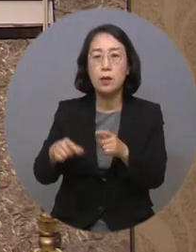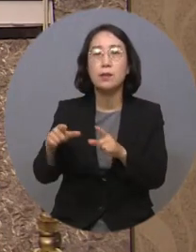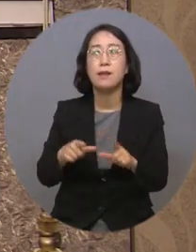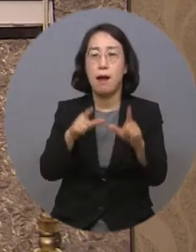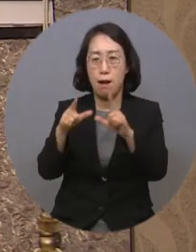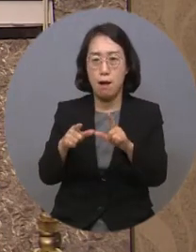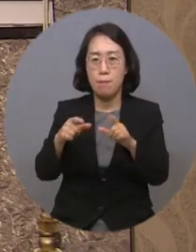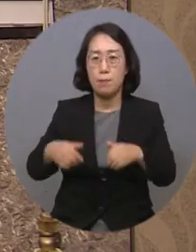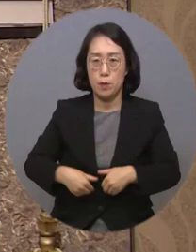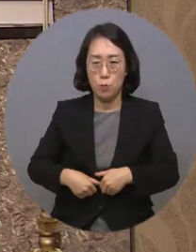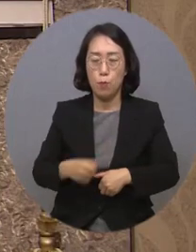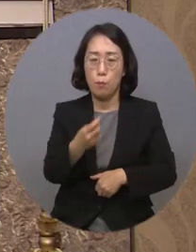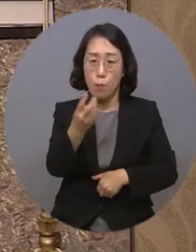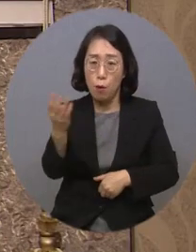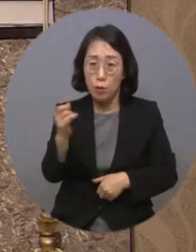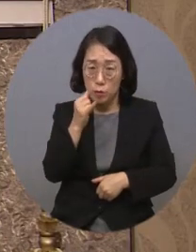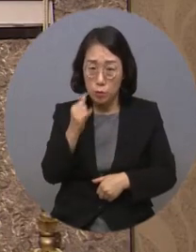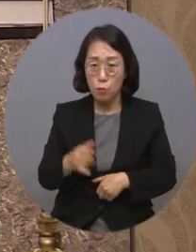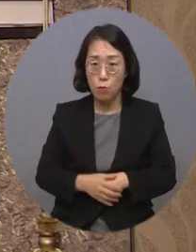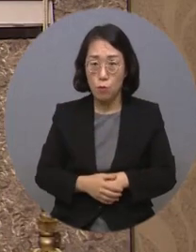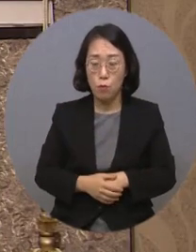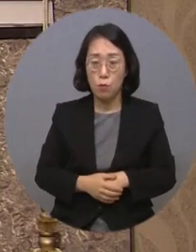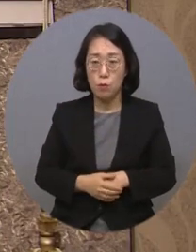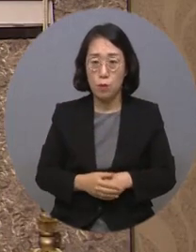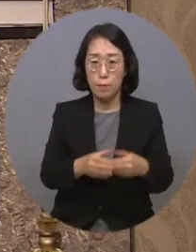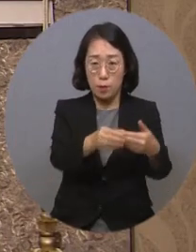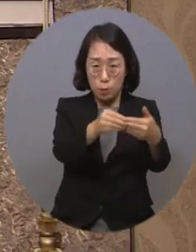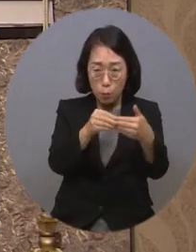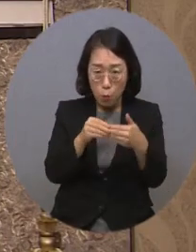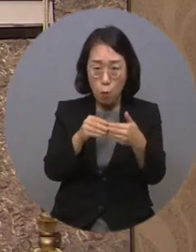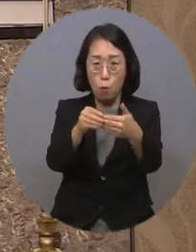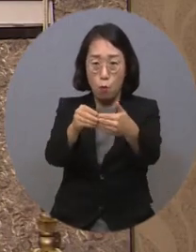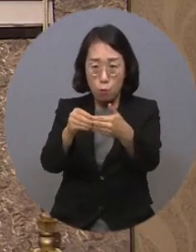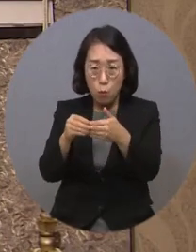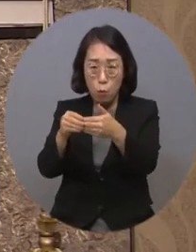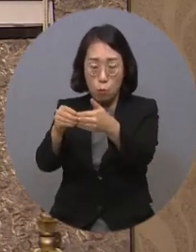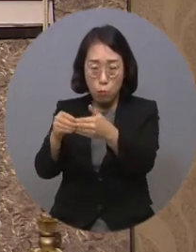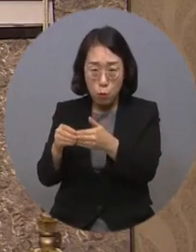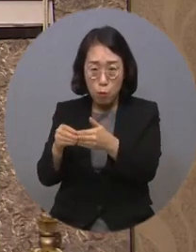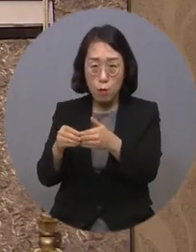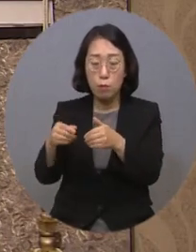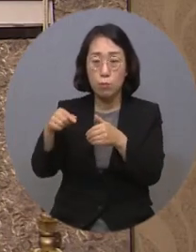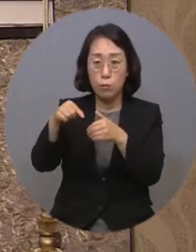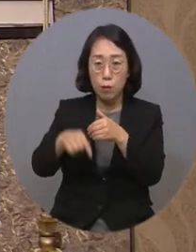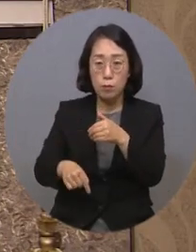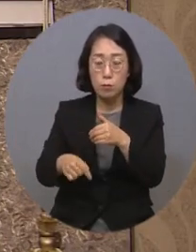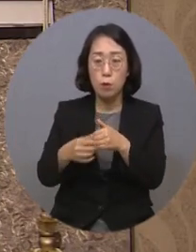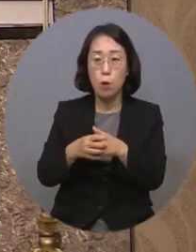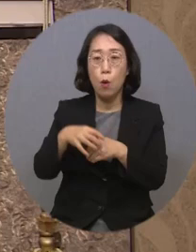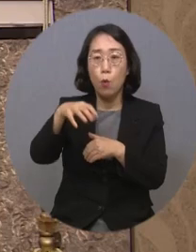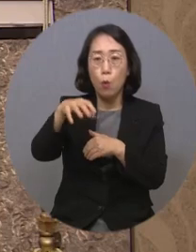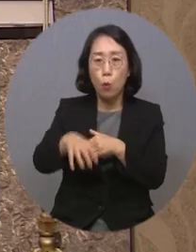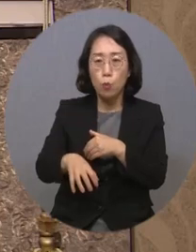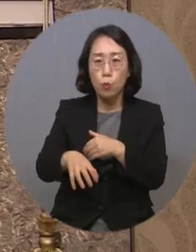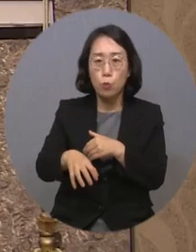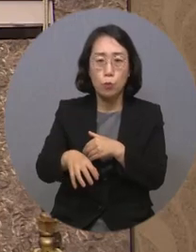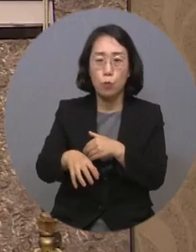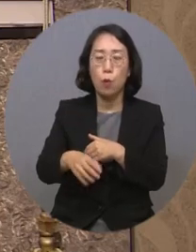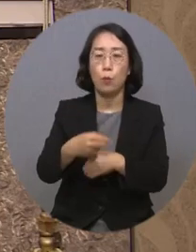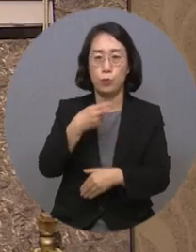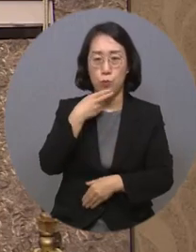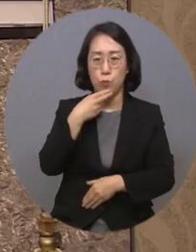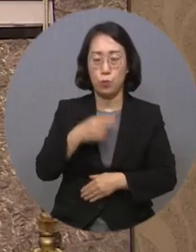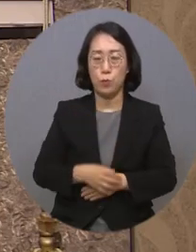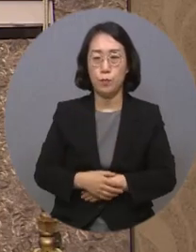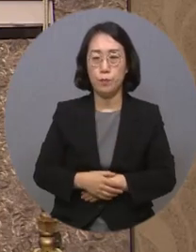생기게 되더라고요. 네. 그래서 그분들 한 분씩 한 분씩 이렇게 모셔야 되는데 그때 당시만 해도 모실 공간도 없었고 그래서